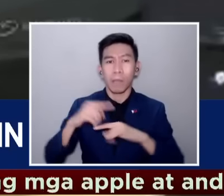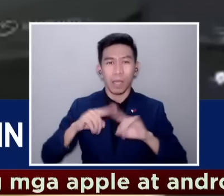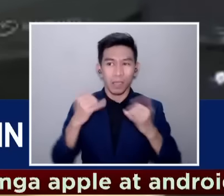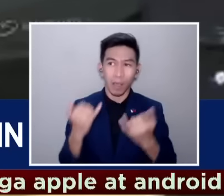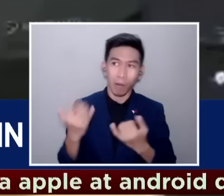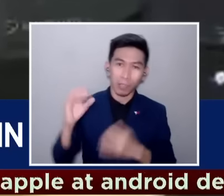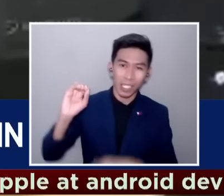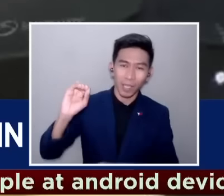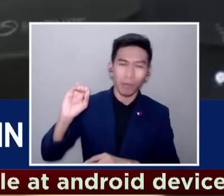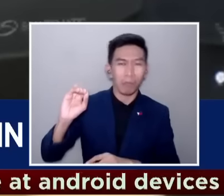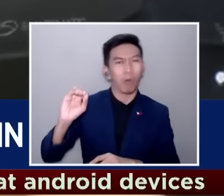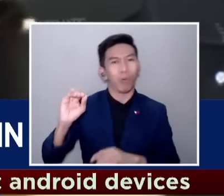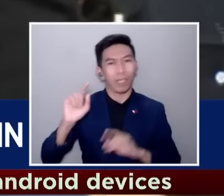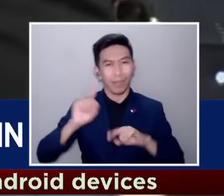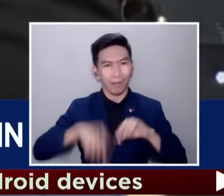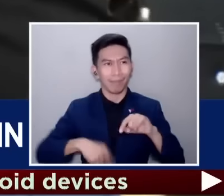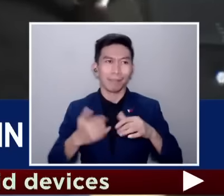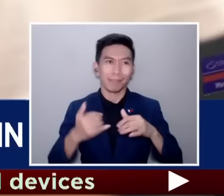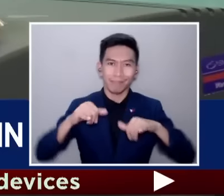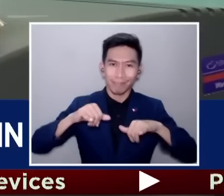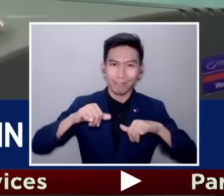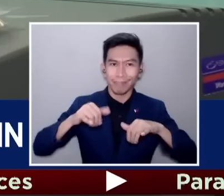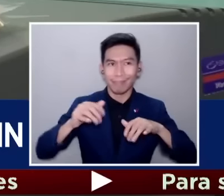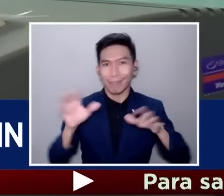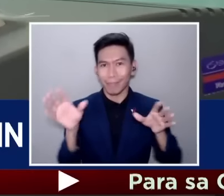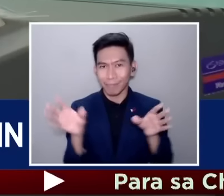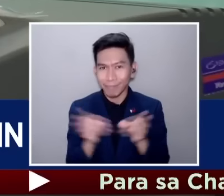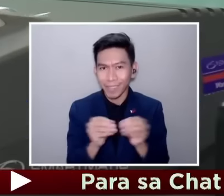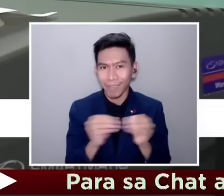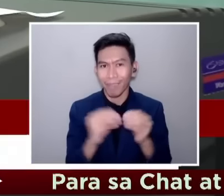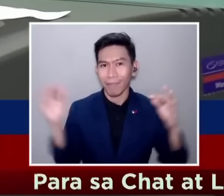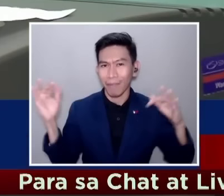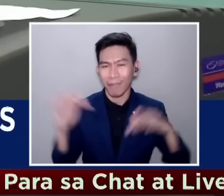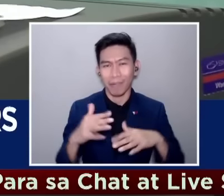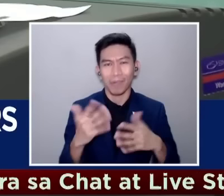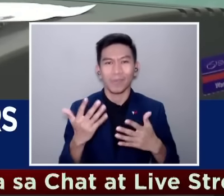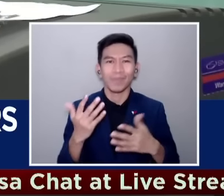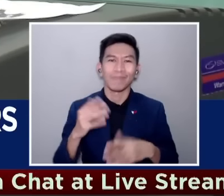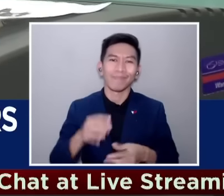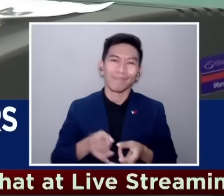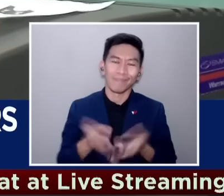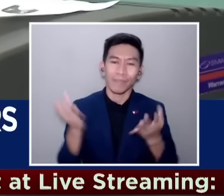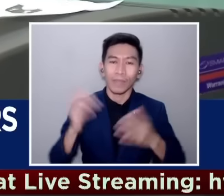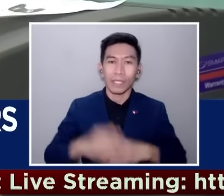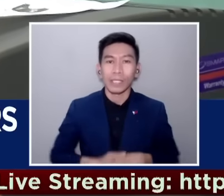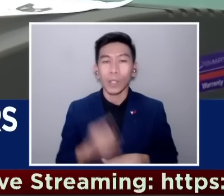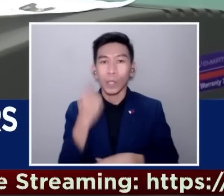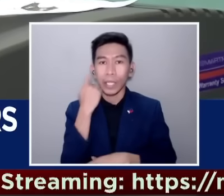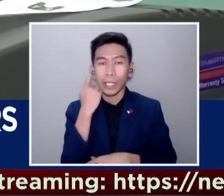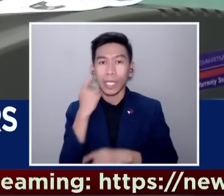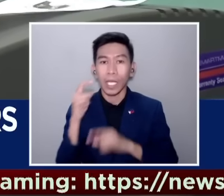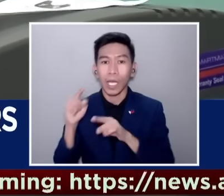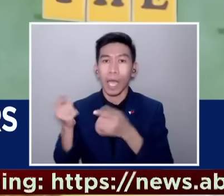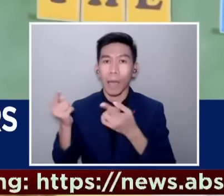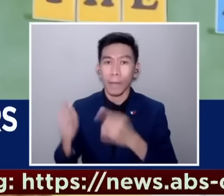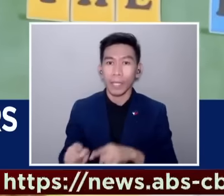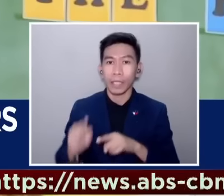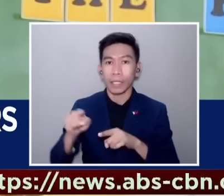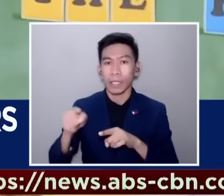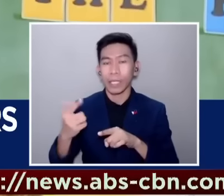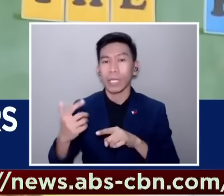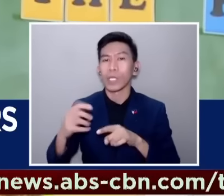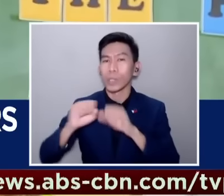mga nangyari sa lahat ng mga munisipyo at syudad. Lahat po sila ay nag-convene kanina, binuksan nila yung tinatawag na consolidation